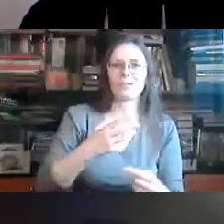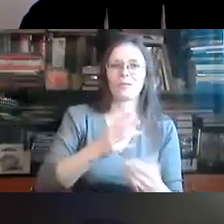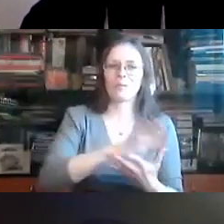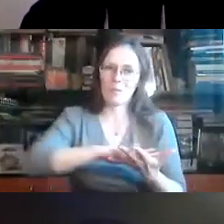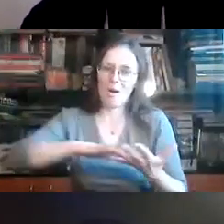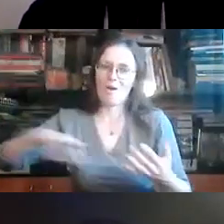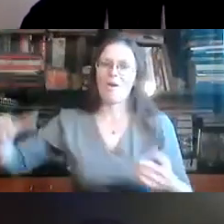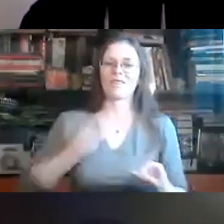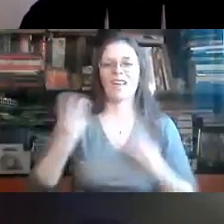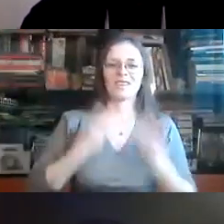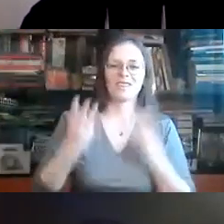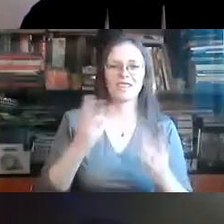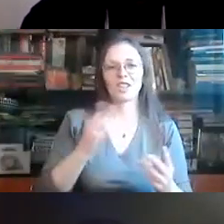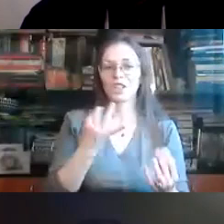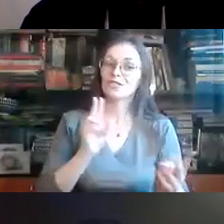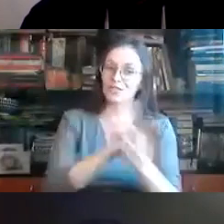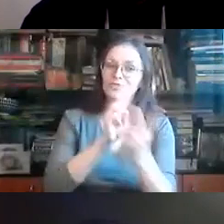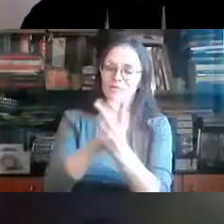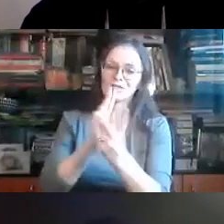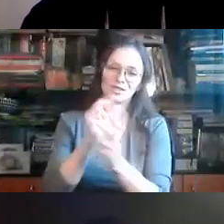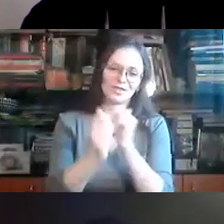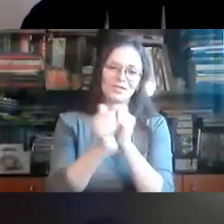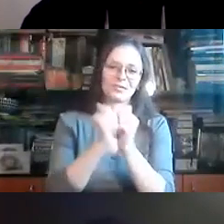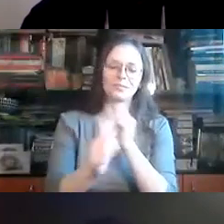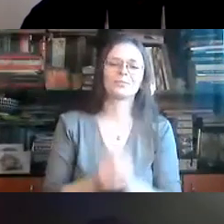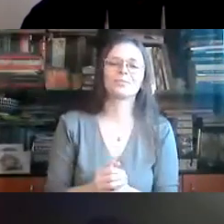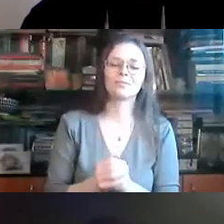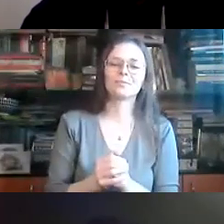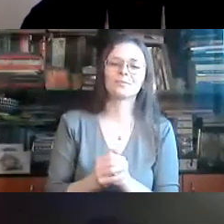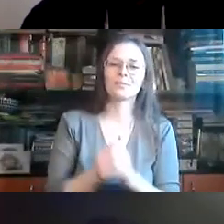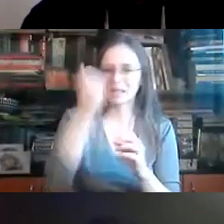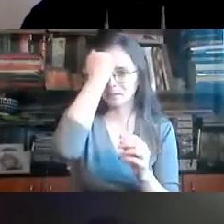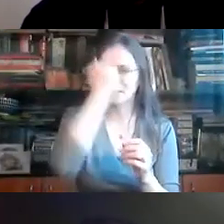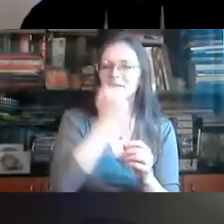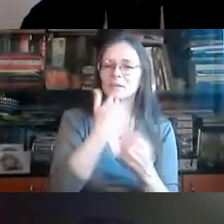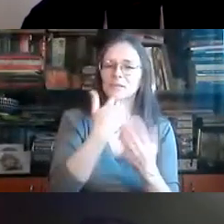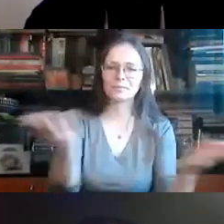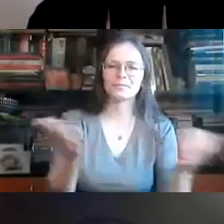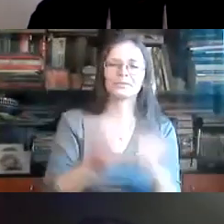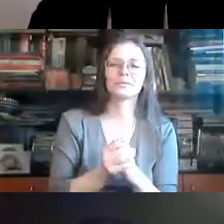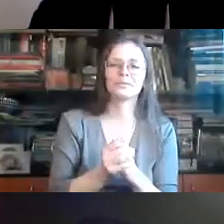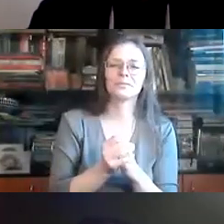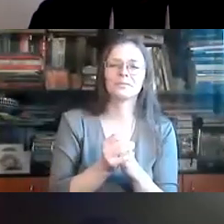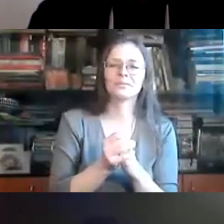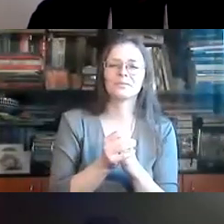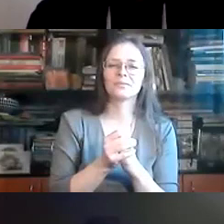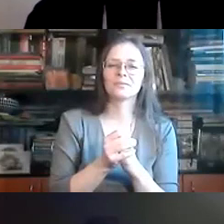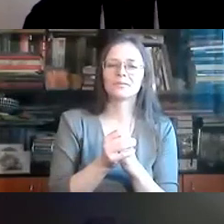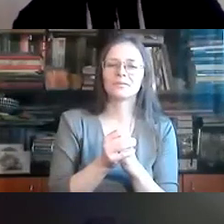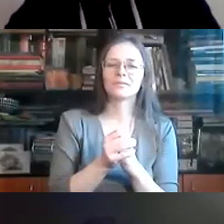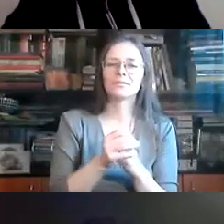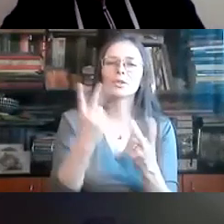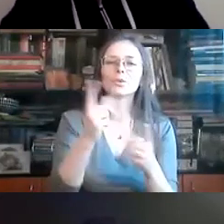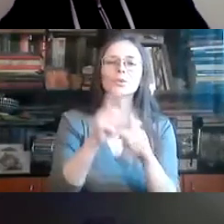спасибо вам. До встречи, друзья. Ага. Виталий просит еще пару слов.